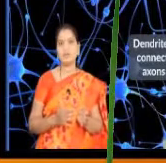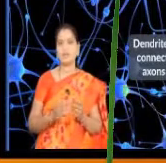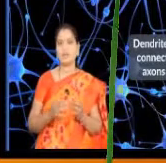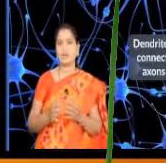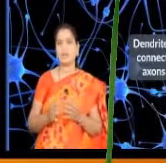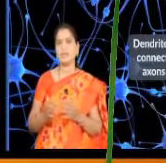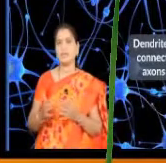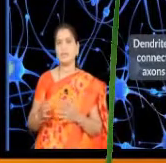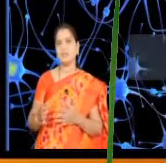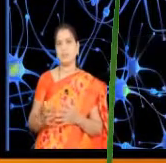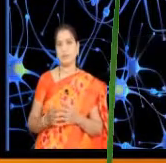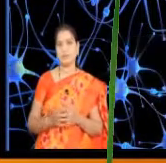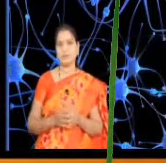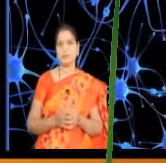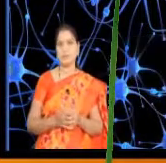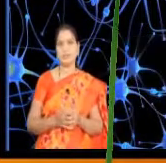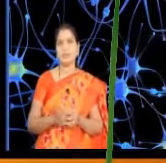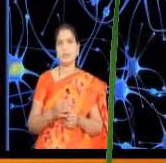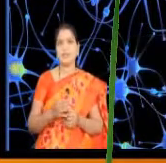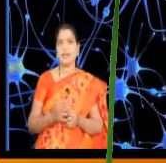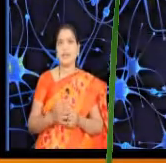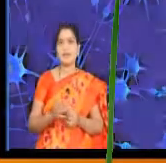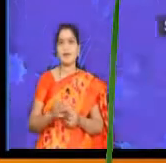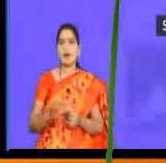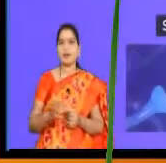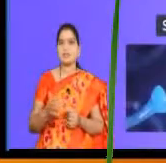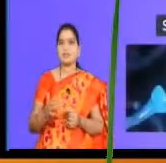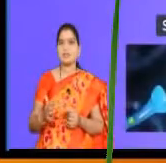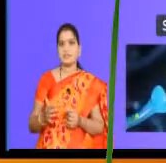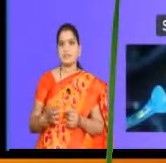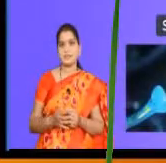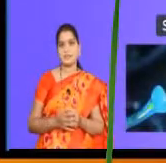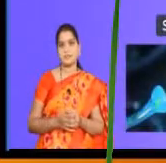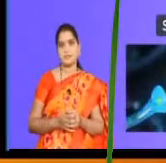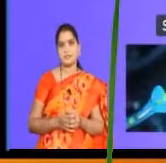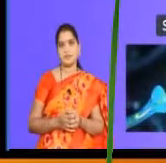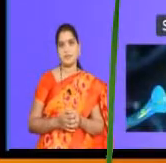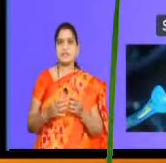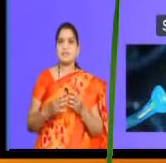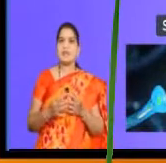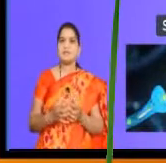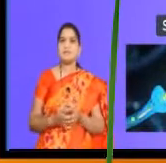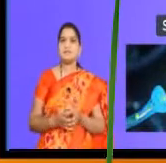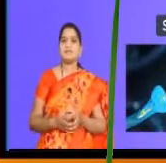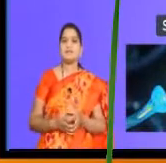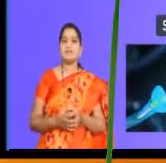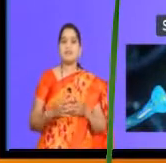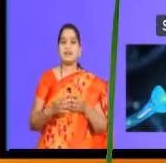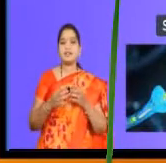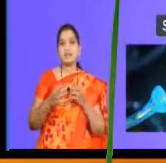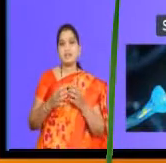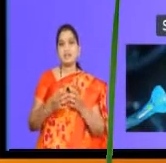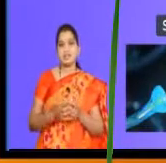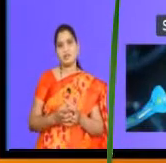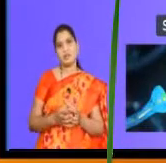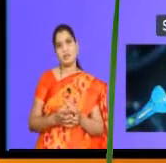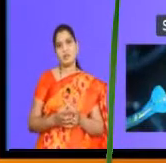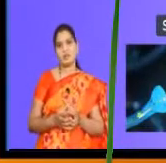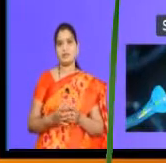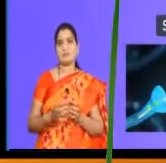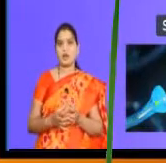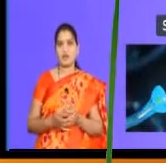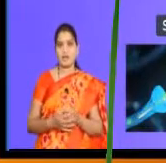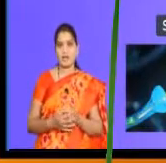క్లాసెస్ అనేది స్టార్ట్ అవుతుంది. సో 6th నుంచి 10th వరకు ఫస్ట్ మేము స్టార్ట్ చేస్తాము. దాని